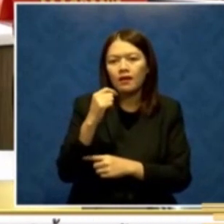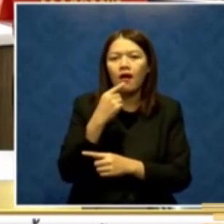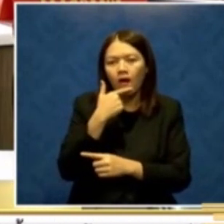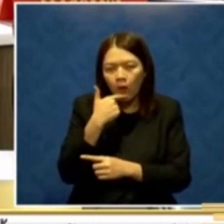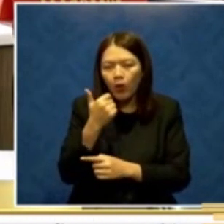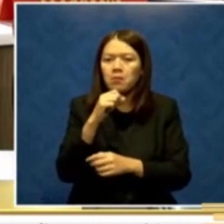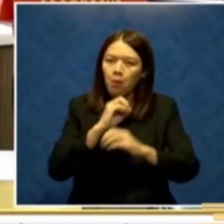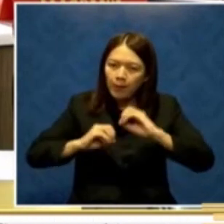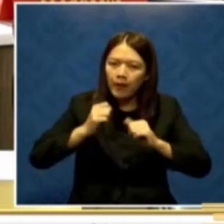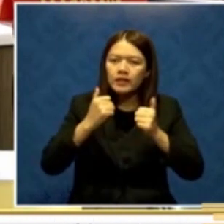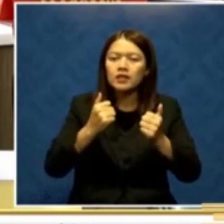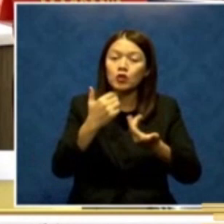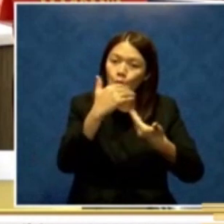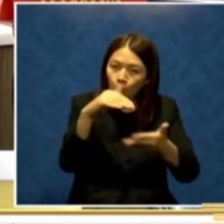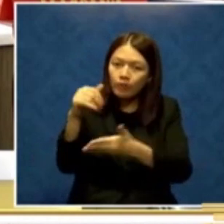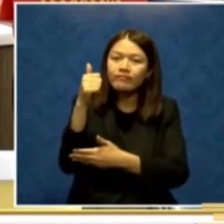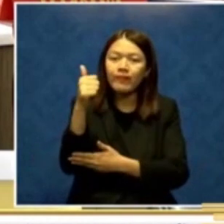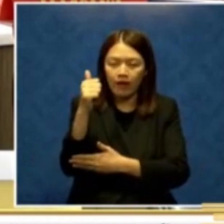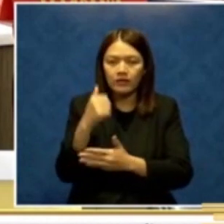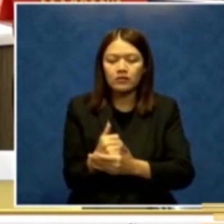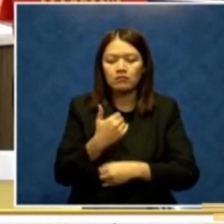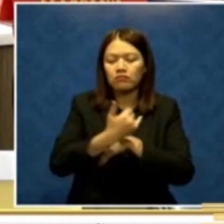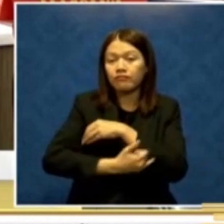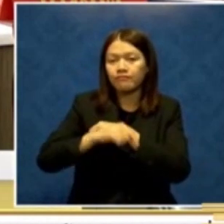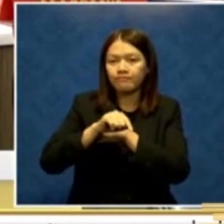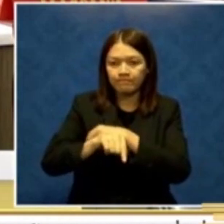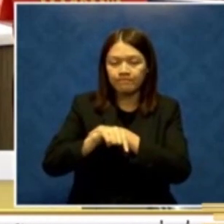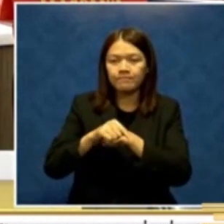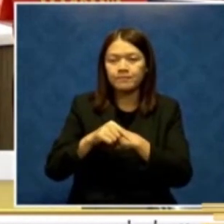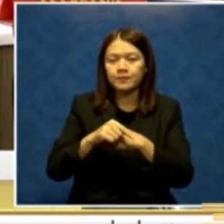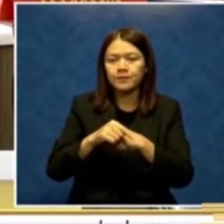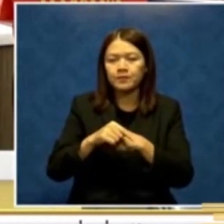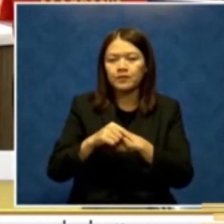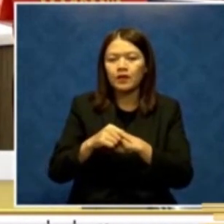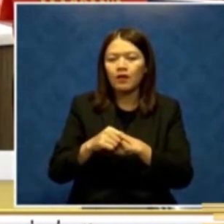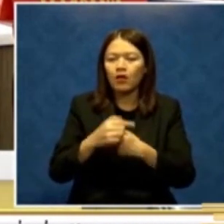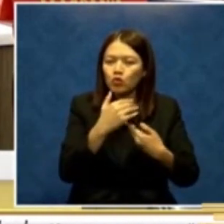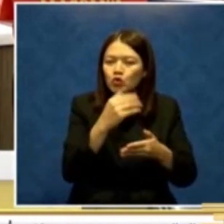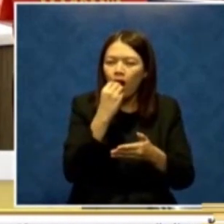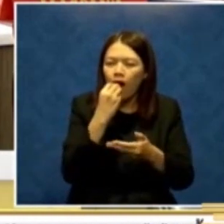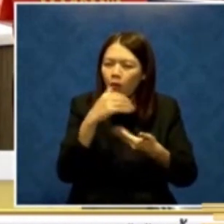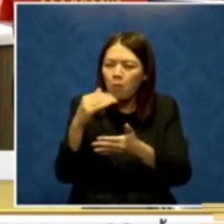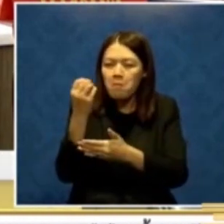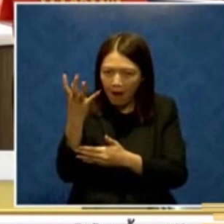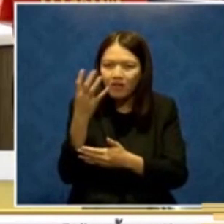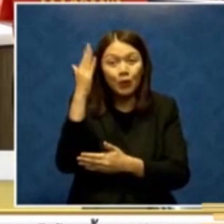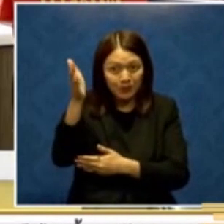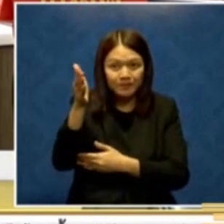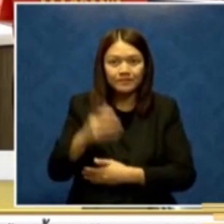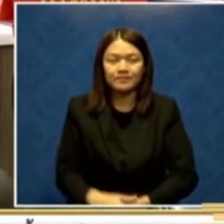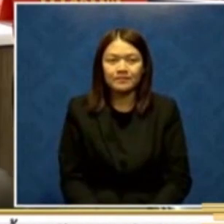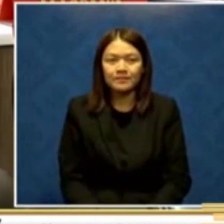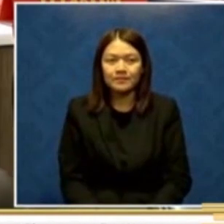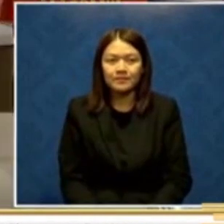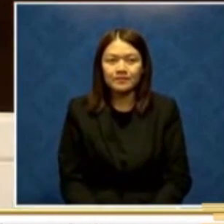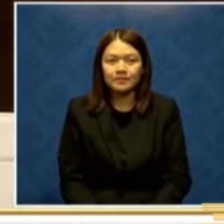ดิบของอาหารทะเลเพื่อการส่งออกและนำประเทศไยไปสู่การเป็นครัวโกต่อไปขอบคุณมากค่ะ